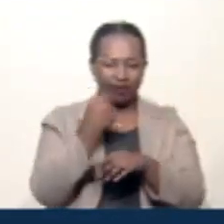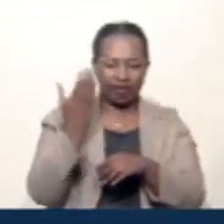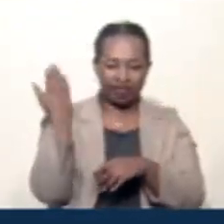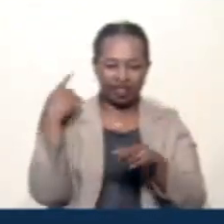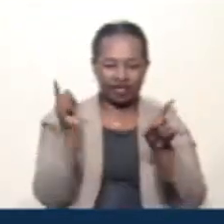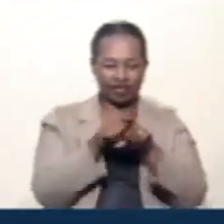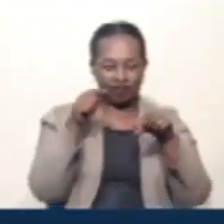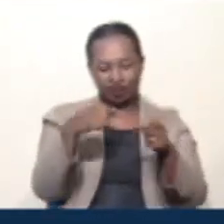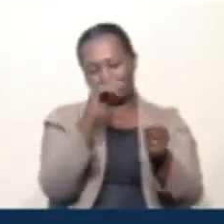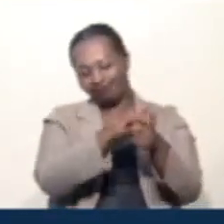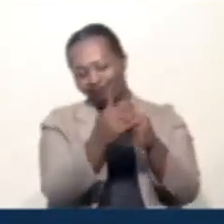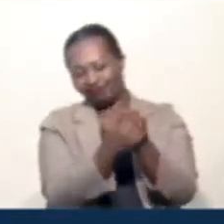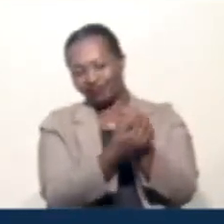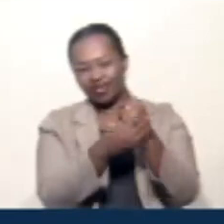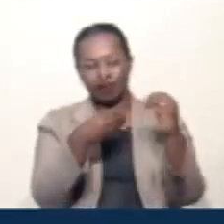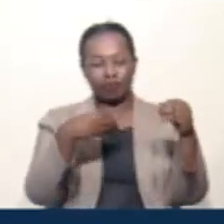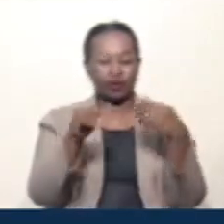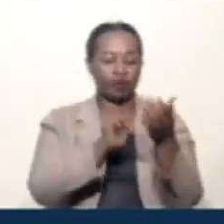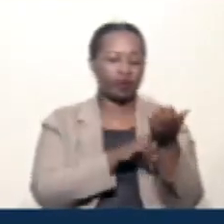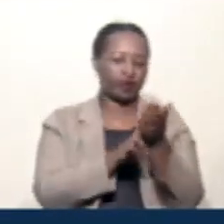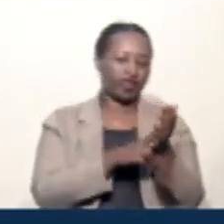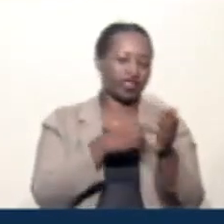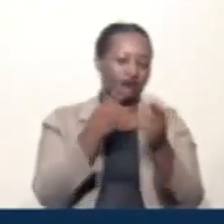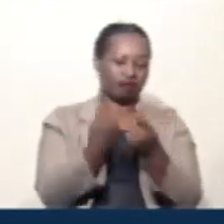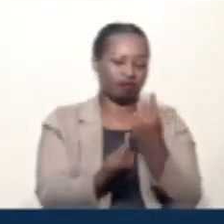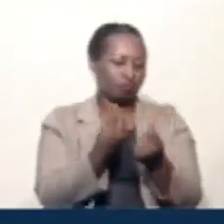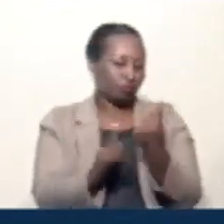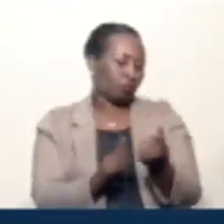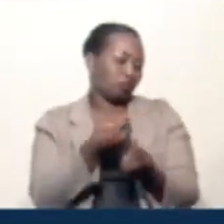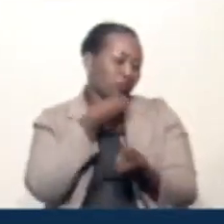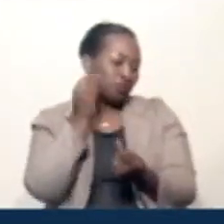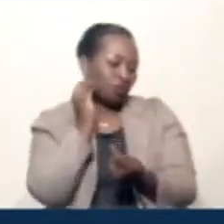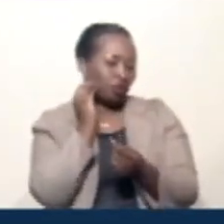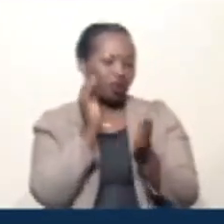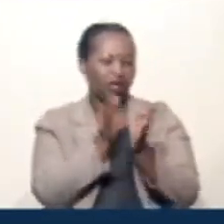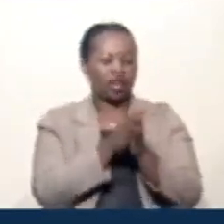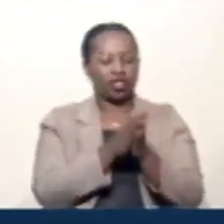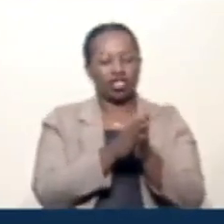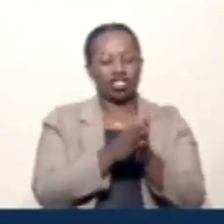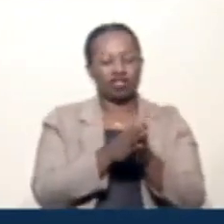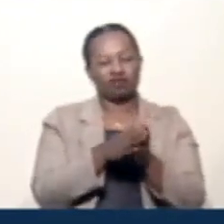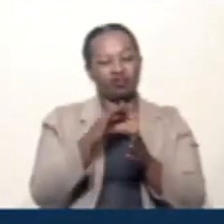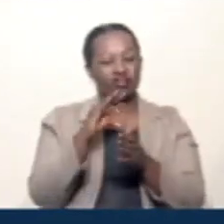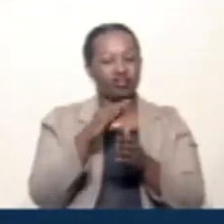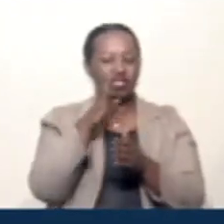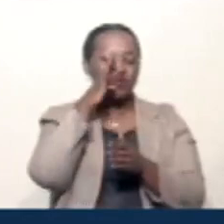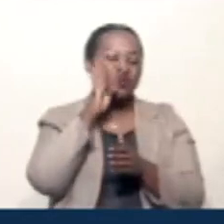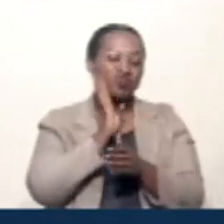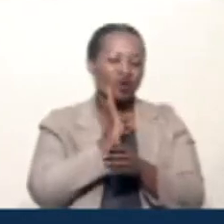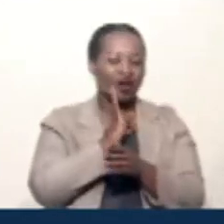mu kubumba ibikoresho byifashishwa mu mirimo itandukanye yo mu rugo irimo guteka no gutara inzoga gakondo.